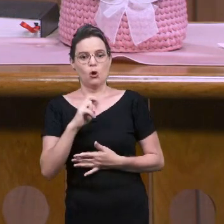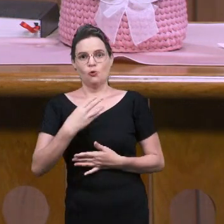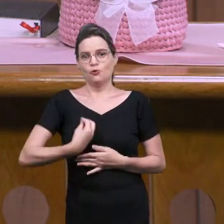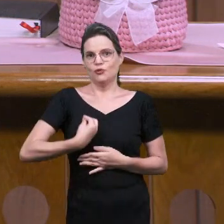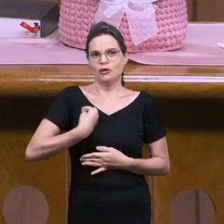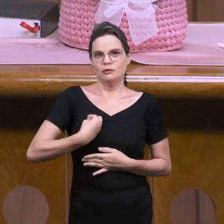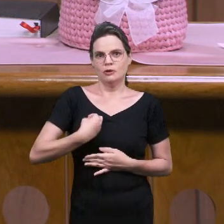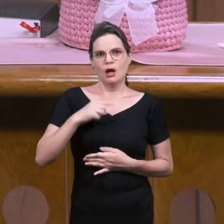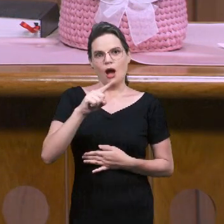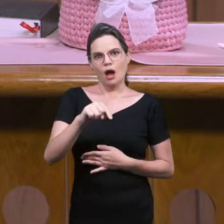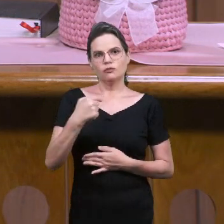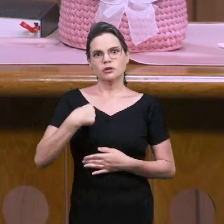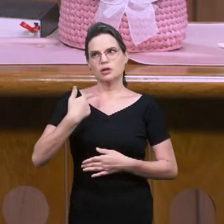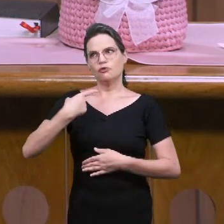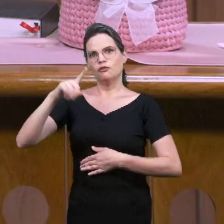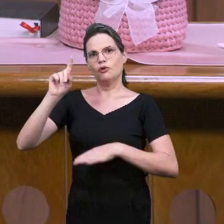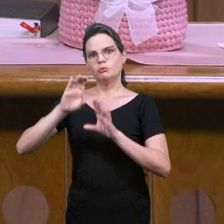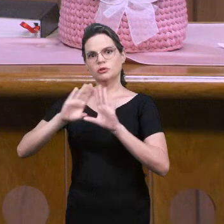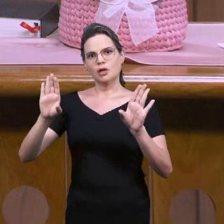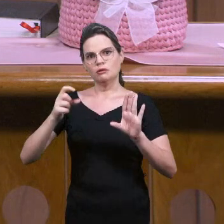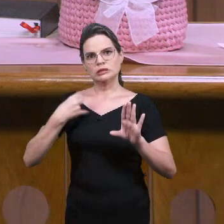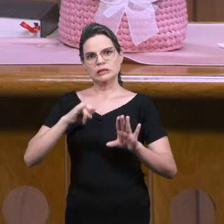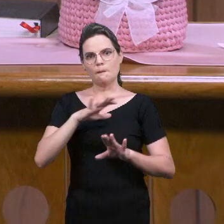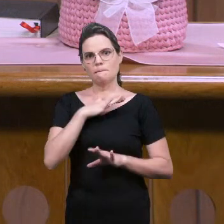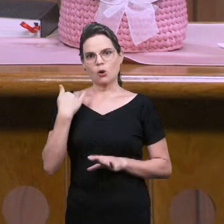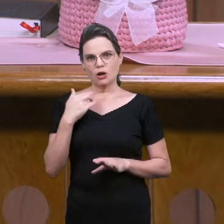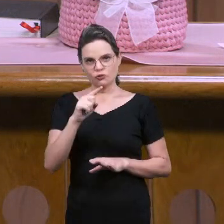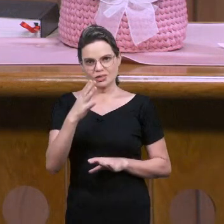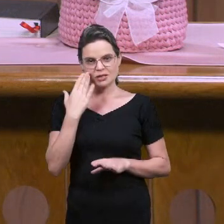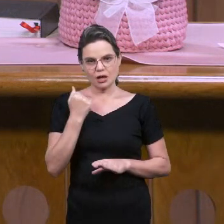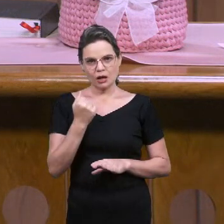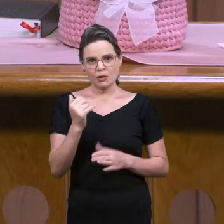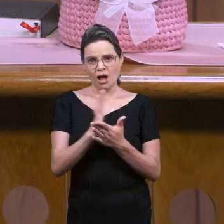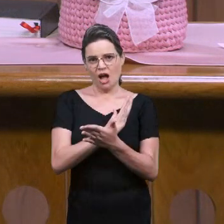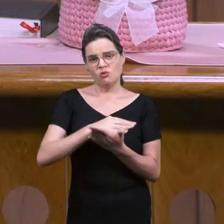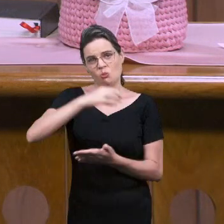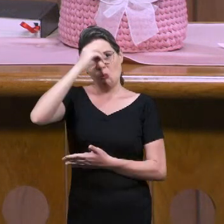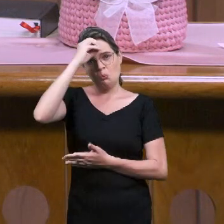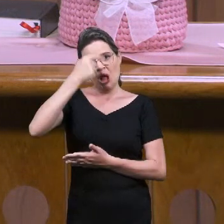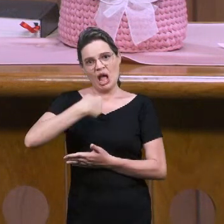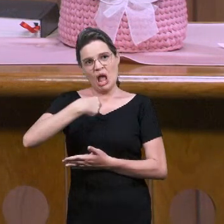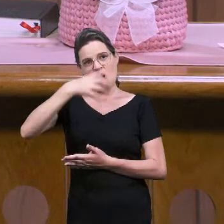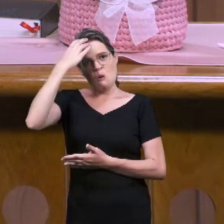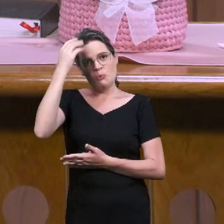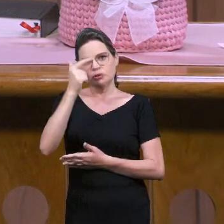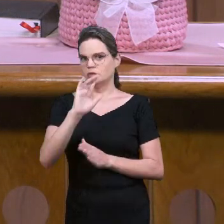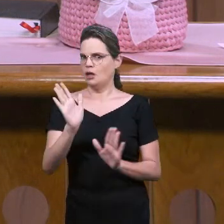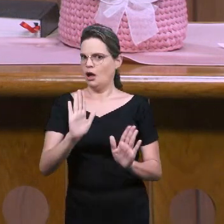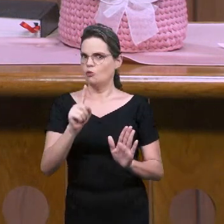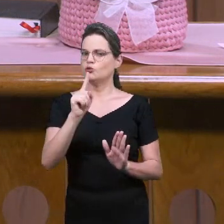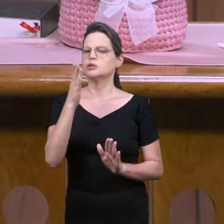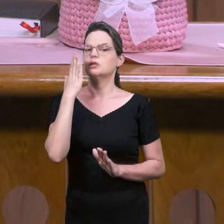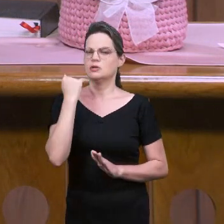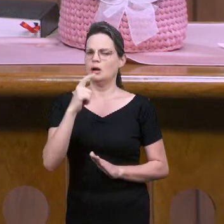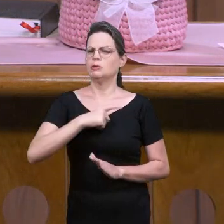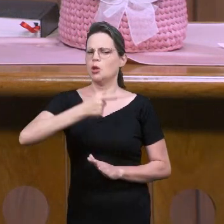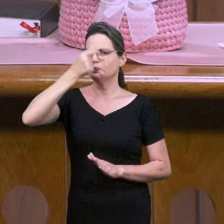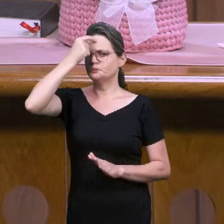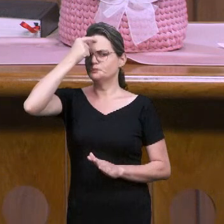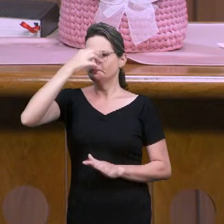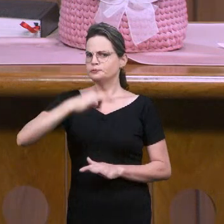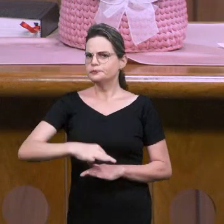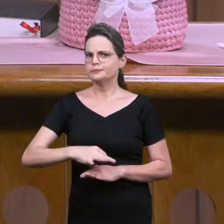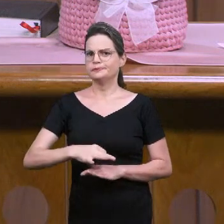pas? Et là, vous passez, ah, je ne savais pas. Non, c'est le passage de Jordan, ce sont les luttes que nous vivons.